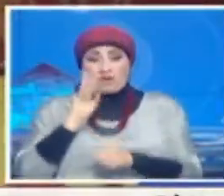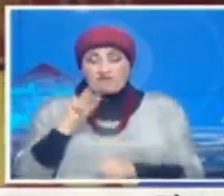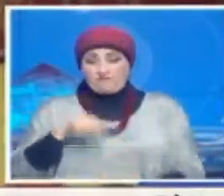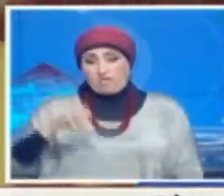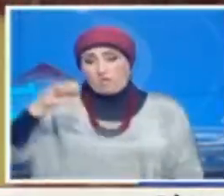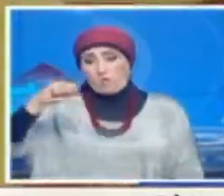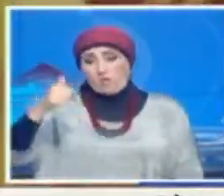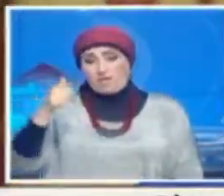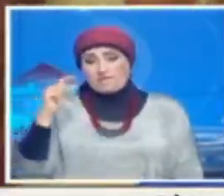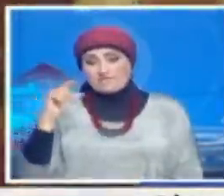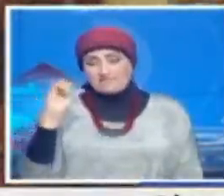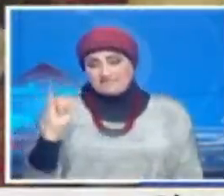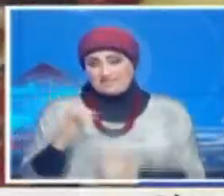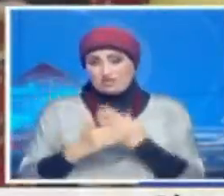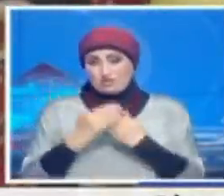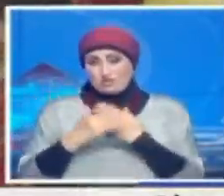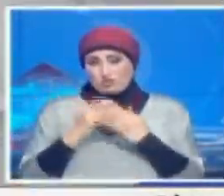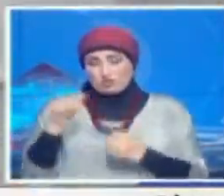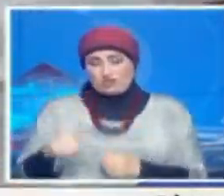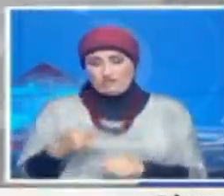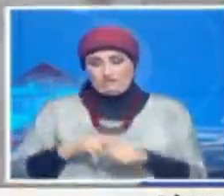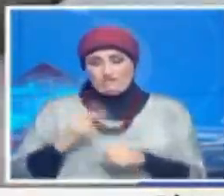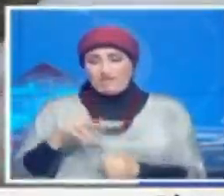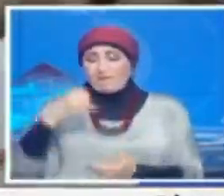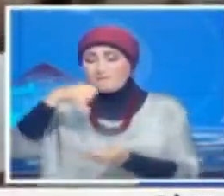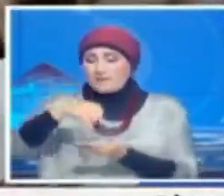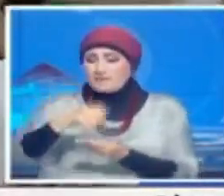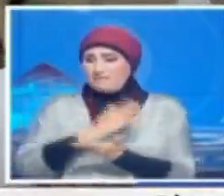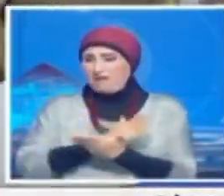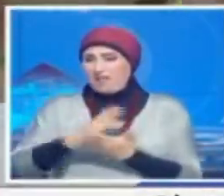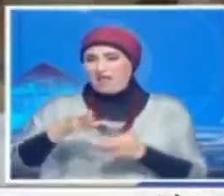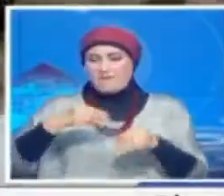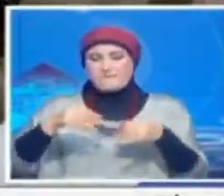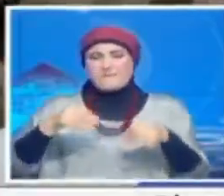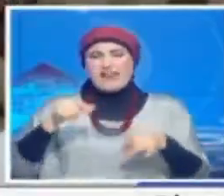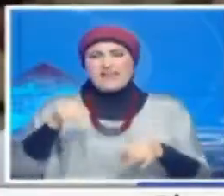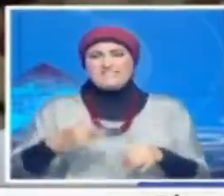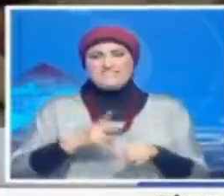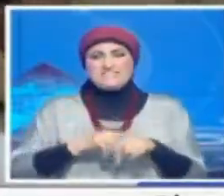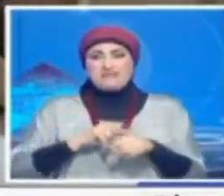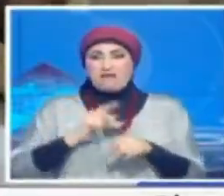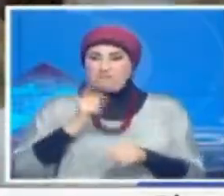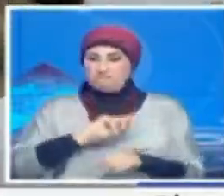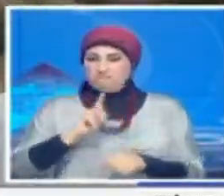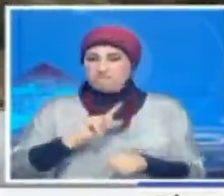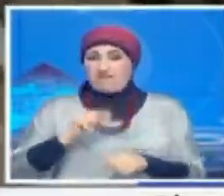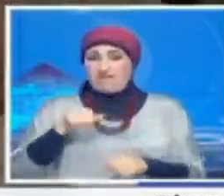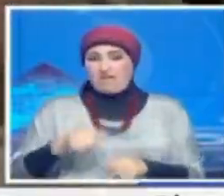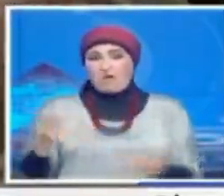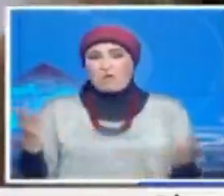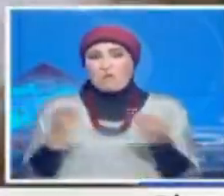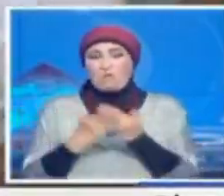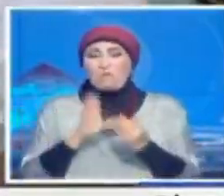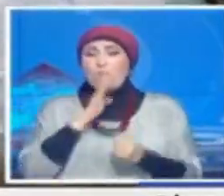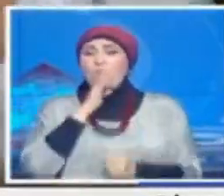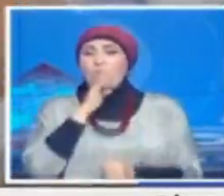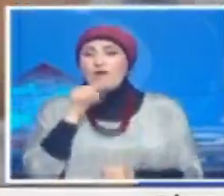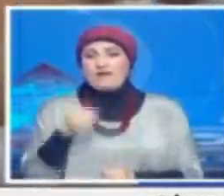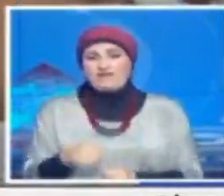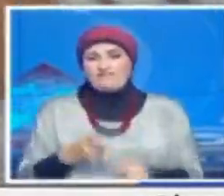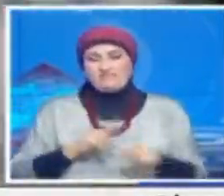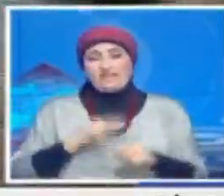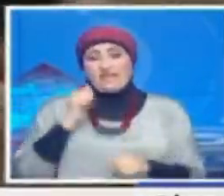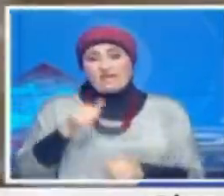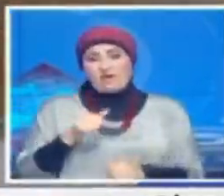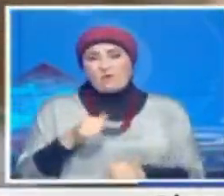الوادي الجديد مبادرة مدينة خالية من البلاستيك بهدف الحد من استهلاك البلاستيك والتوسع في استخدام